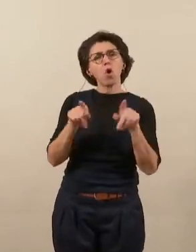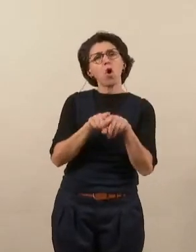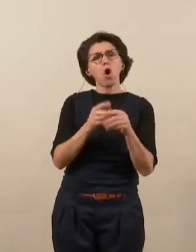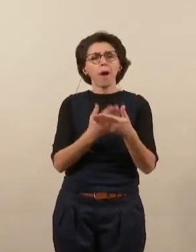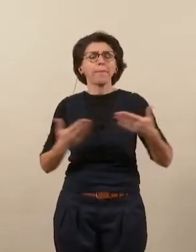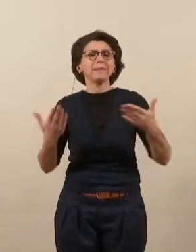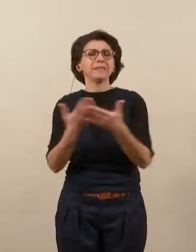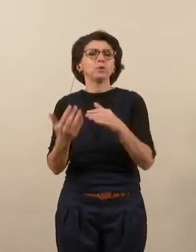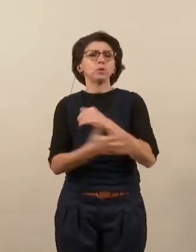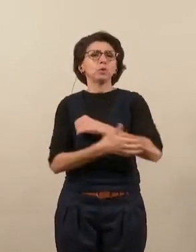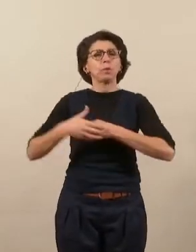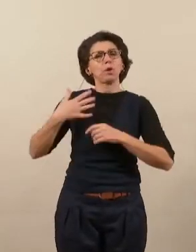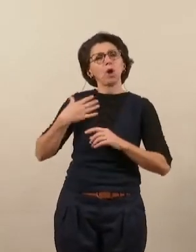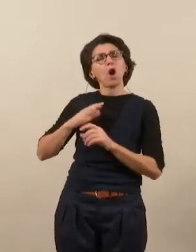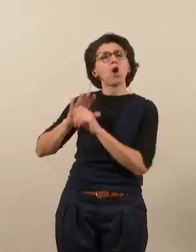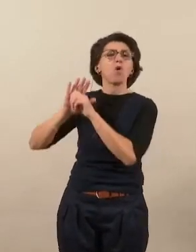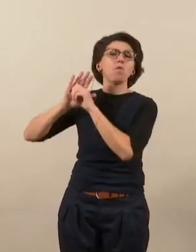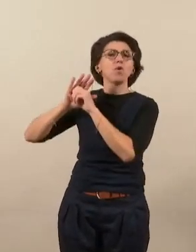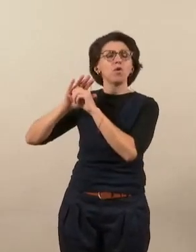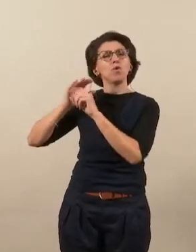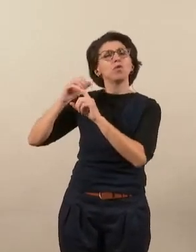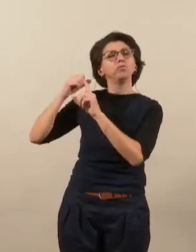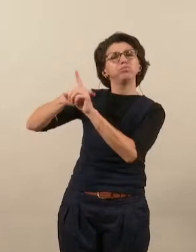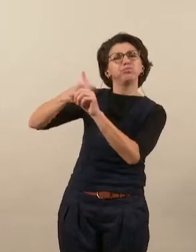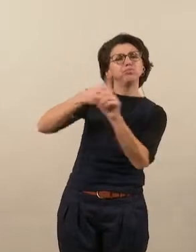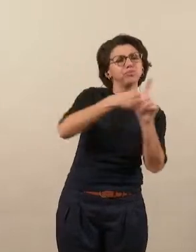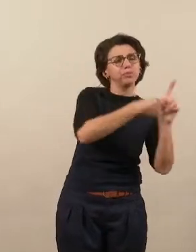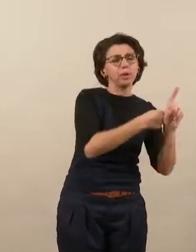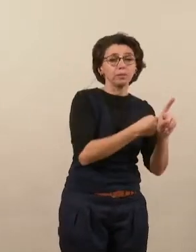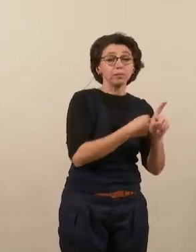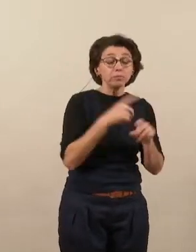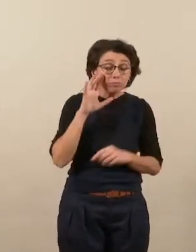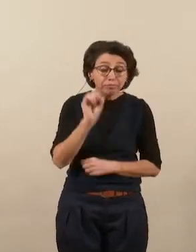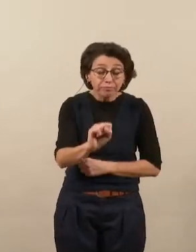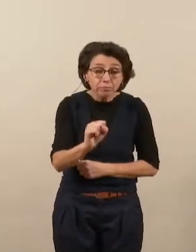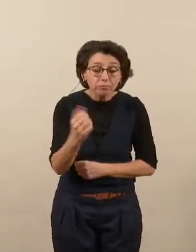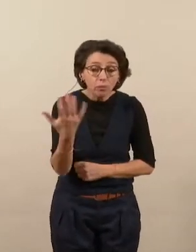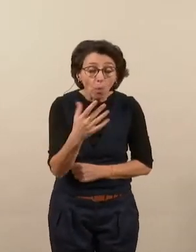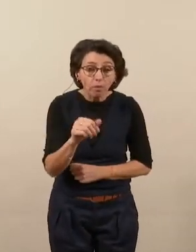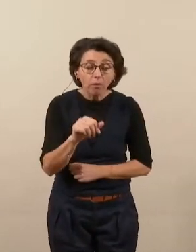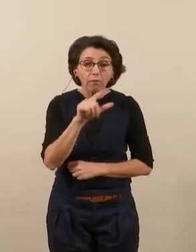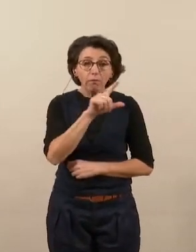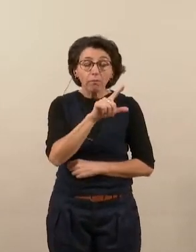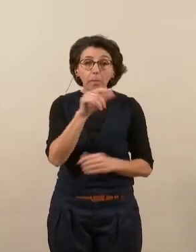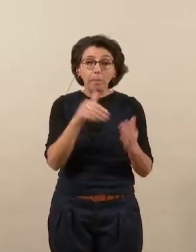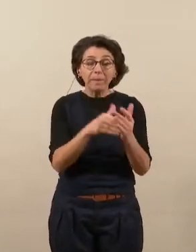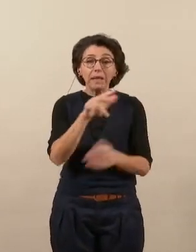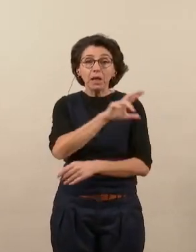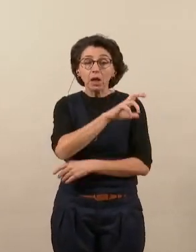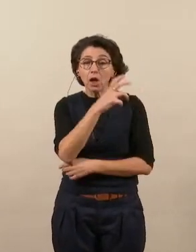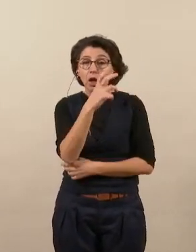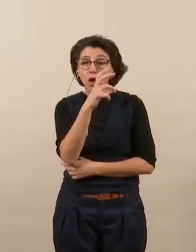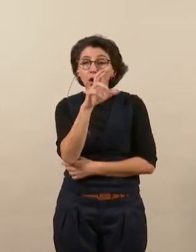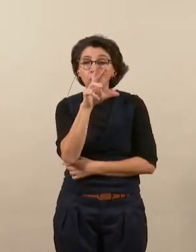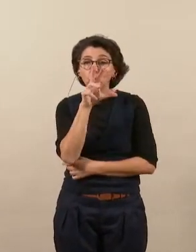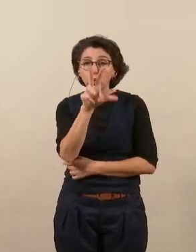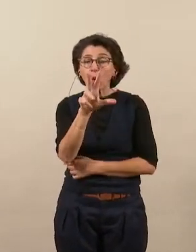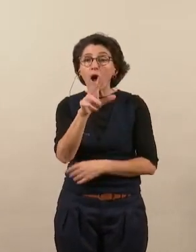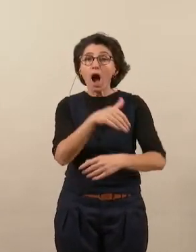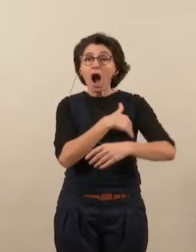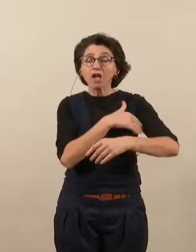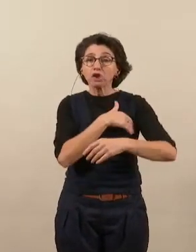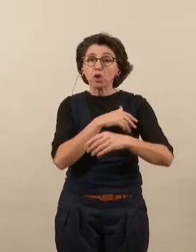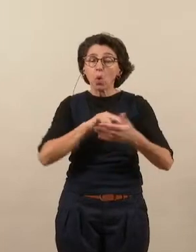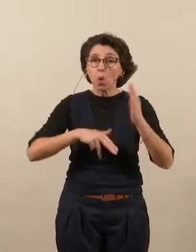fait, 25% des emplois de la ville, c'est-à-dire 1003 agents, sont des emplois précaires. Des contrats